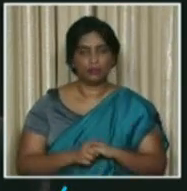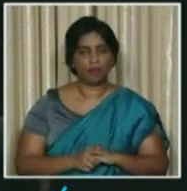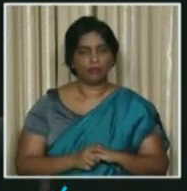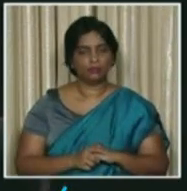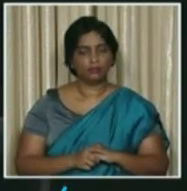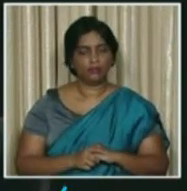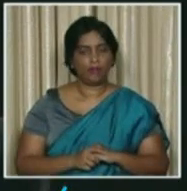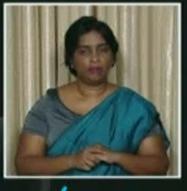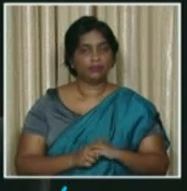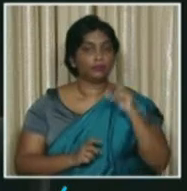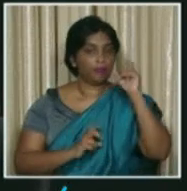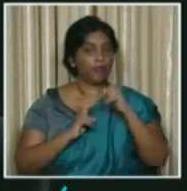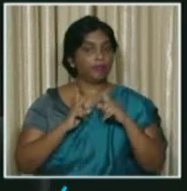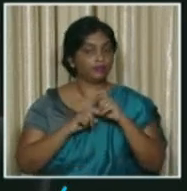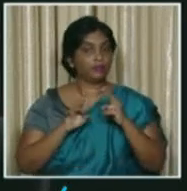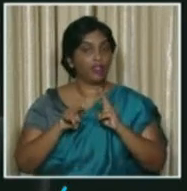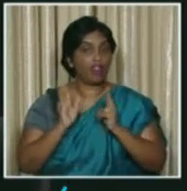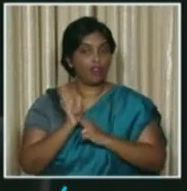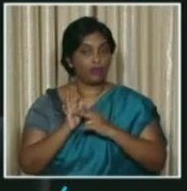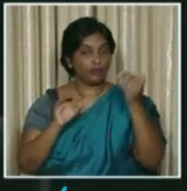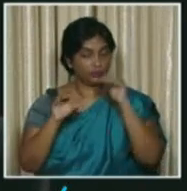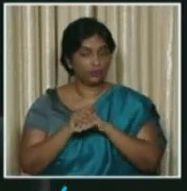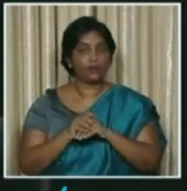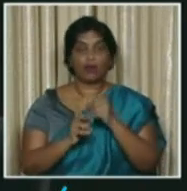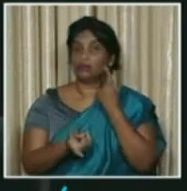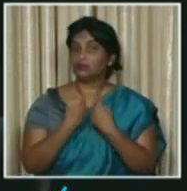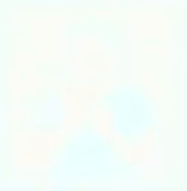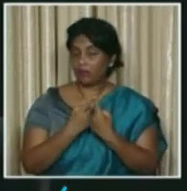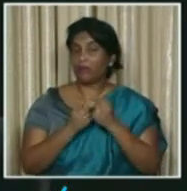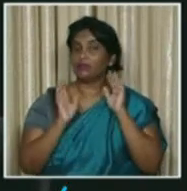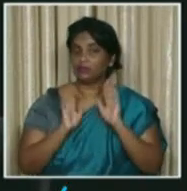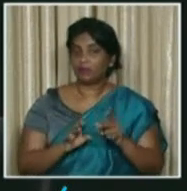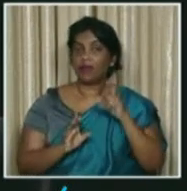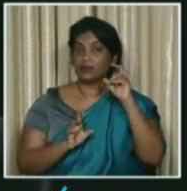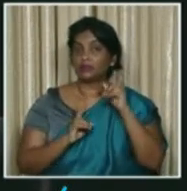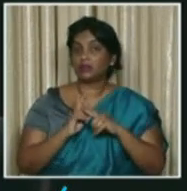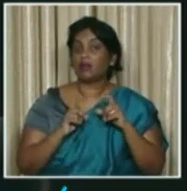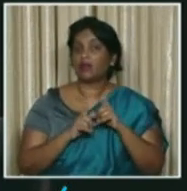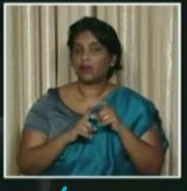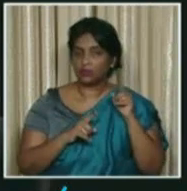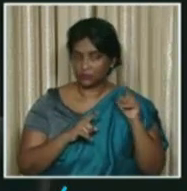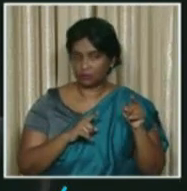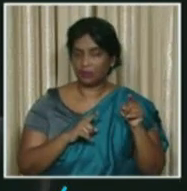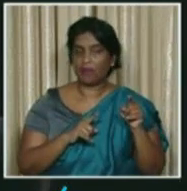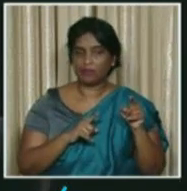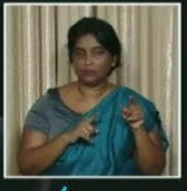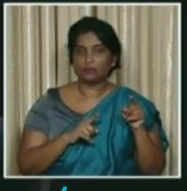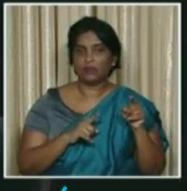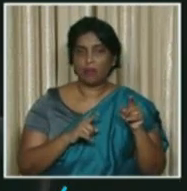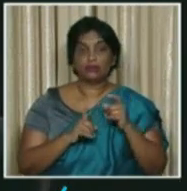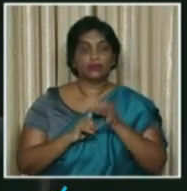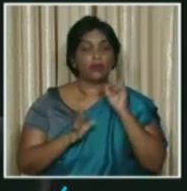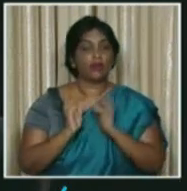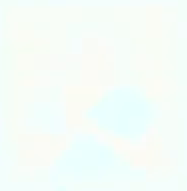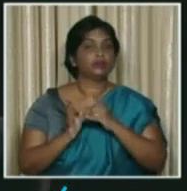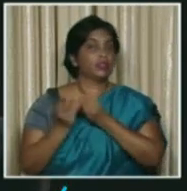කියලා. CID එක නෞෆර්ව ගෙන්නලා විමර්ශනය කරනවා. නමුත් CID එක තමයි ජනාධිපති කොමිසමට